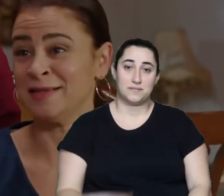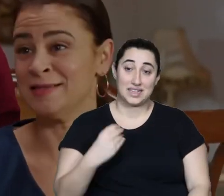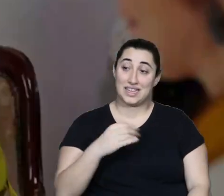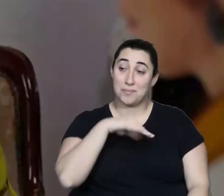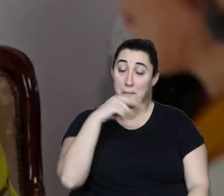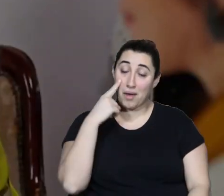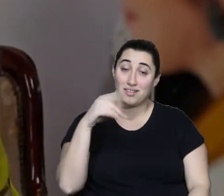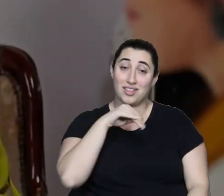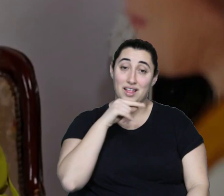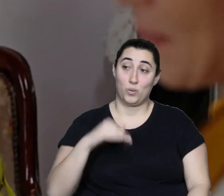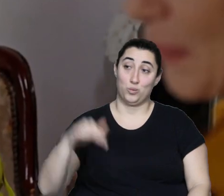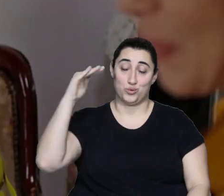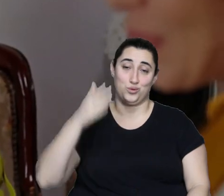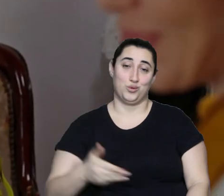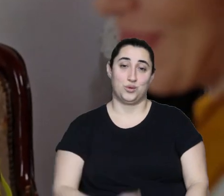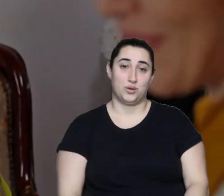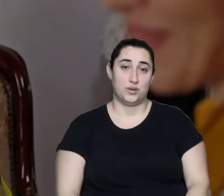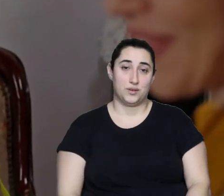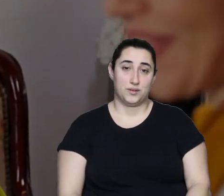bakın dedenize. Sizin büyüğünüz tabii ki.